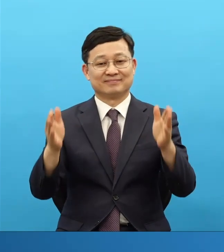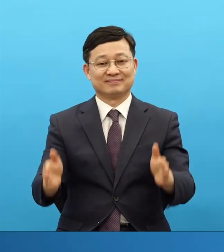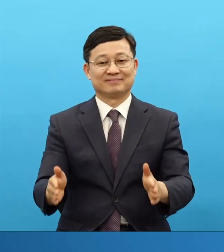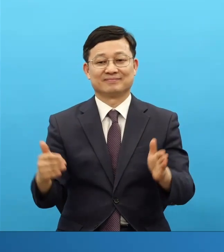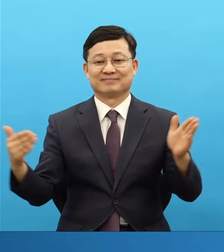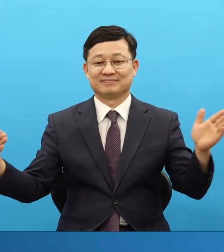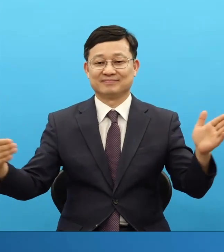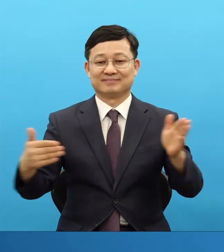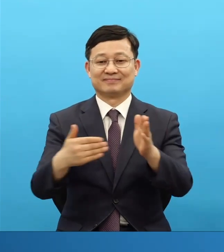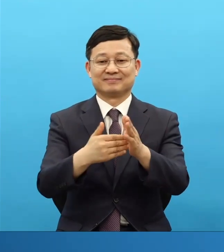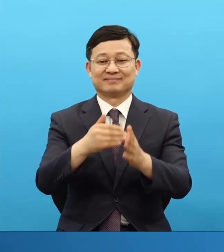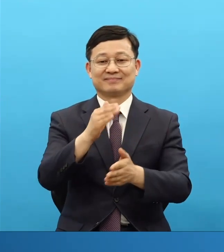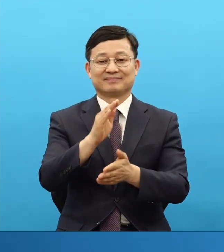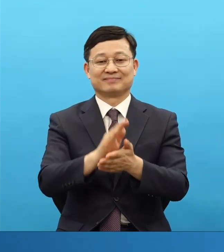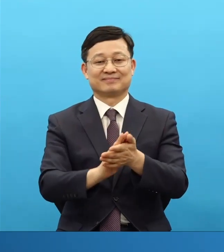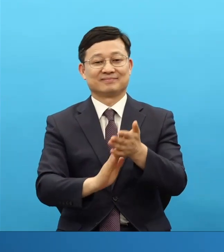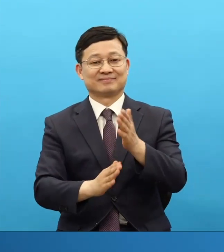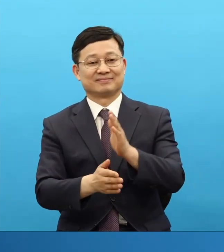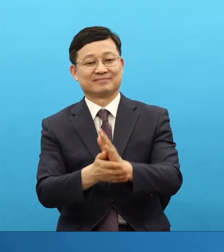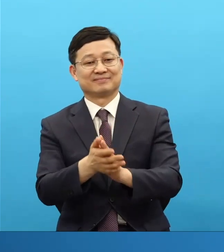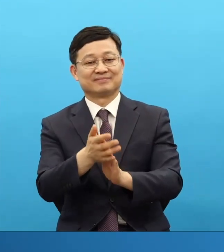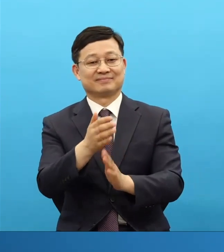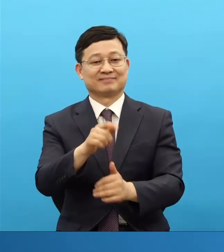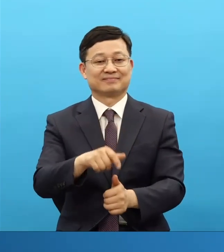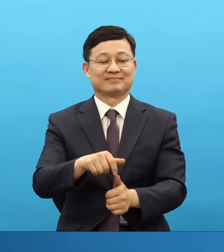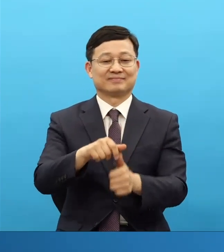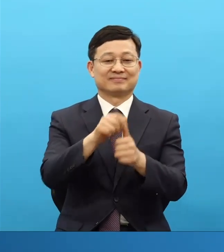동안 끊임없이